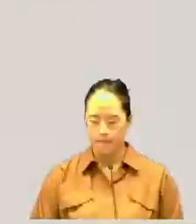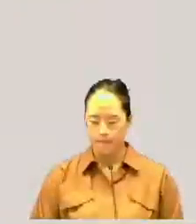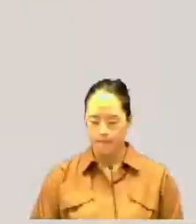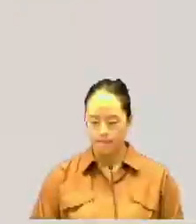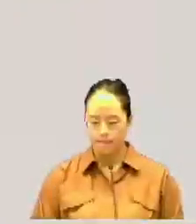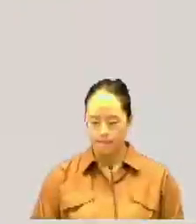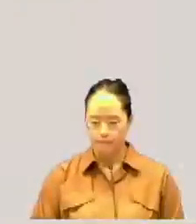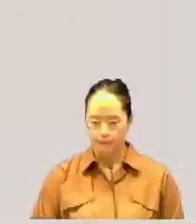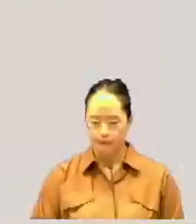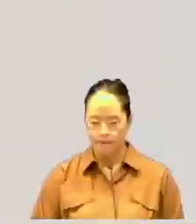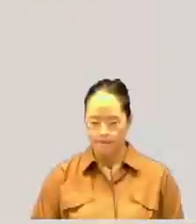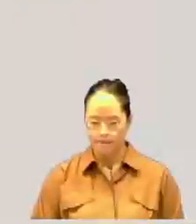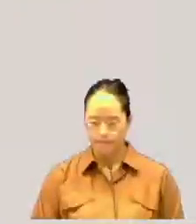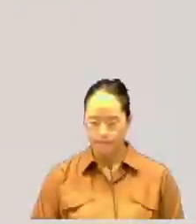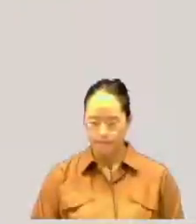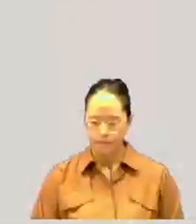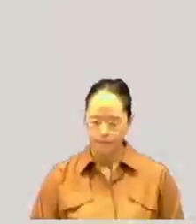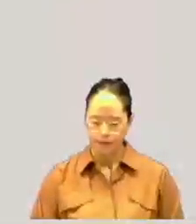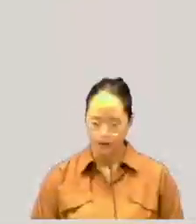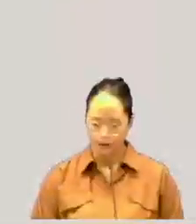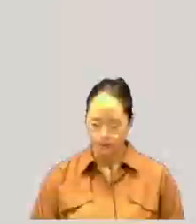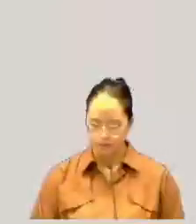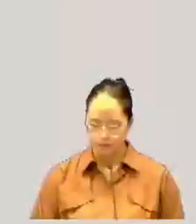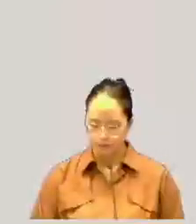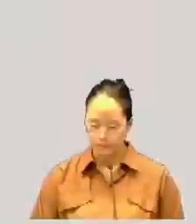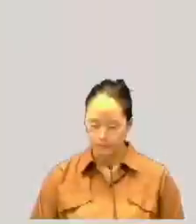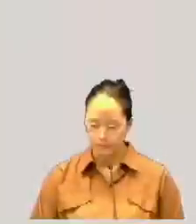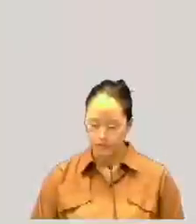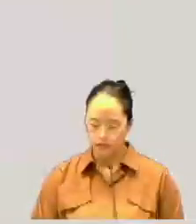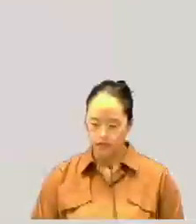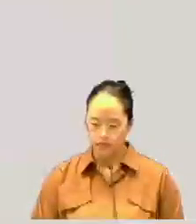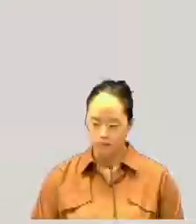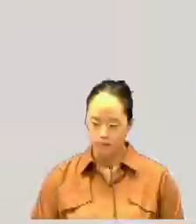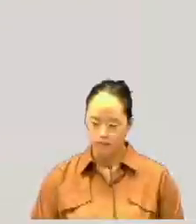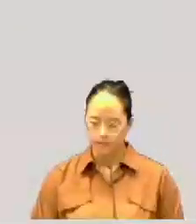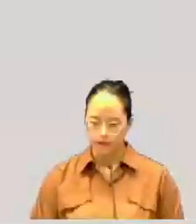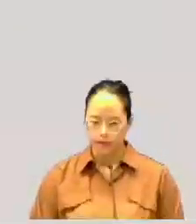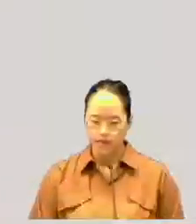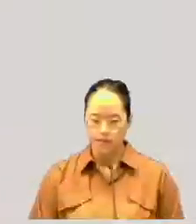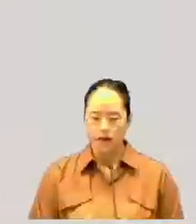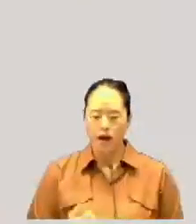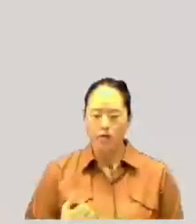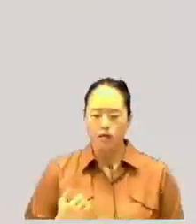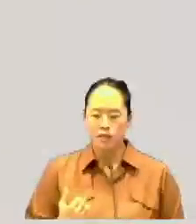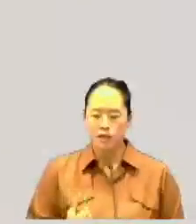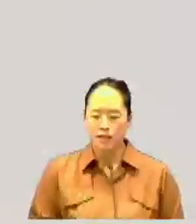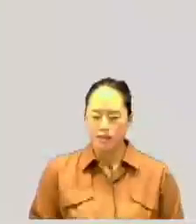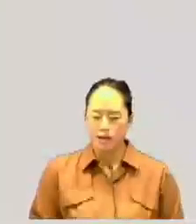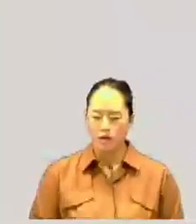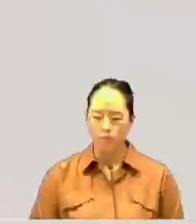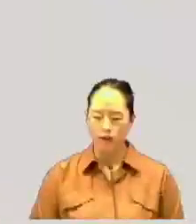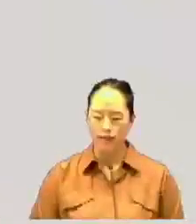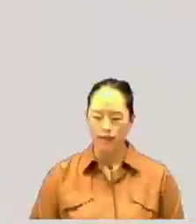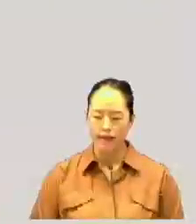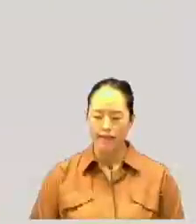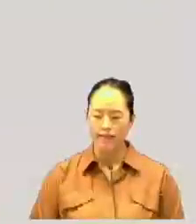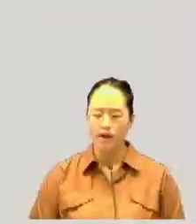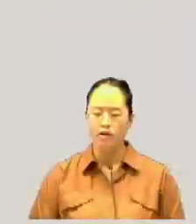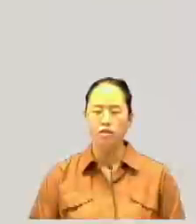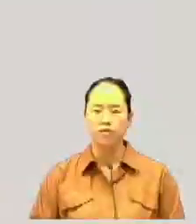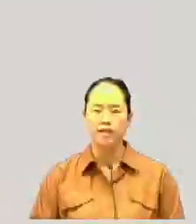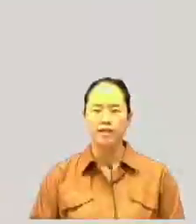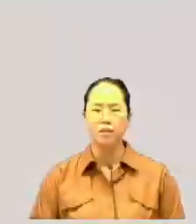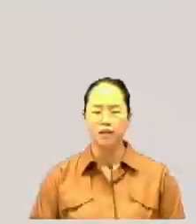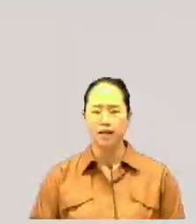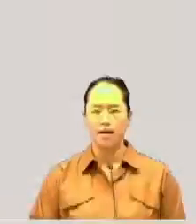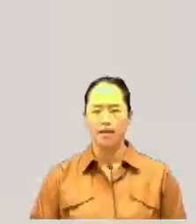下约伯记十三章三节， 这里说，我真要对全能者说话，